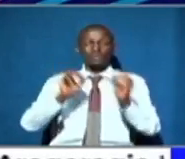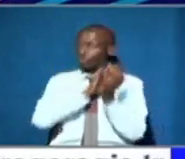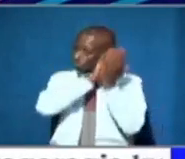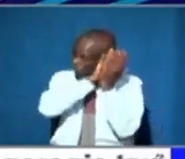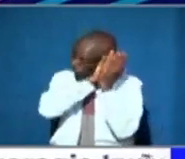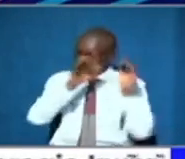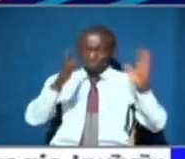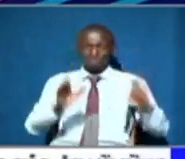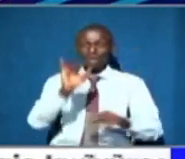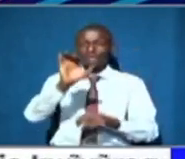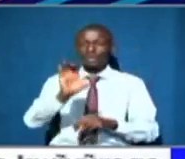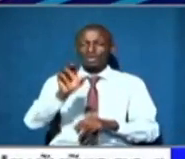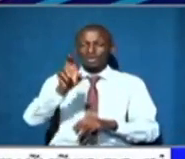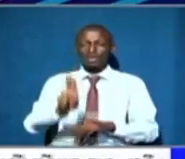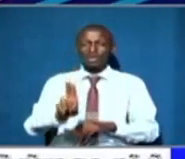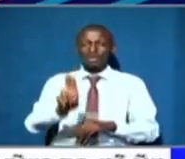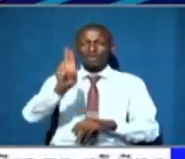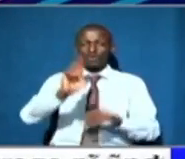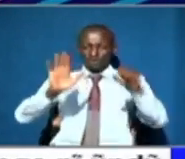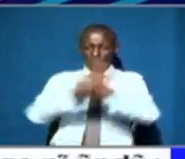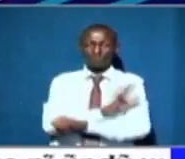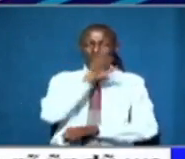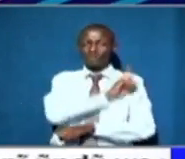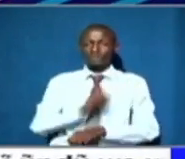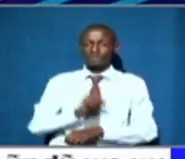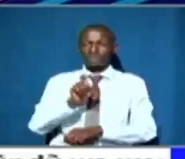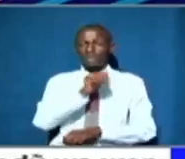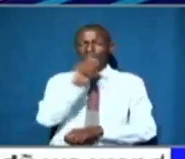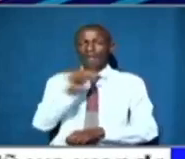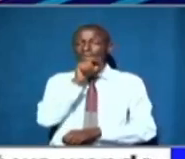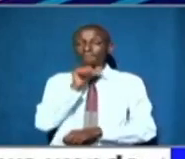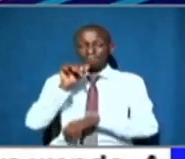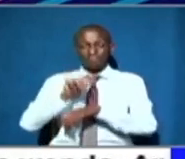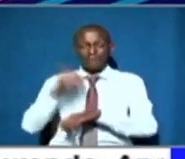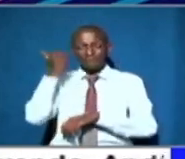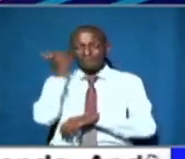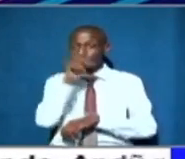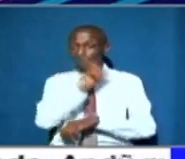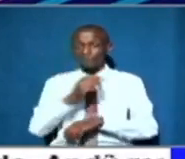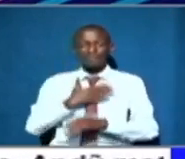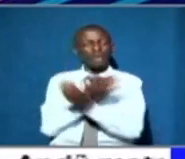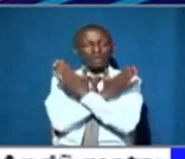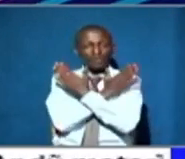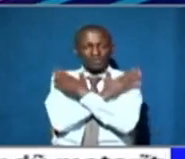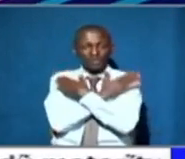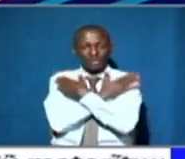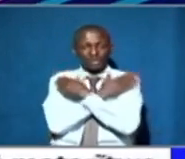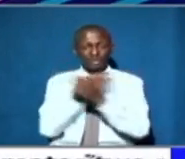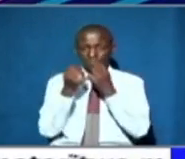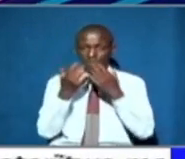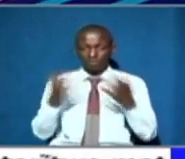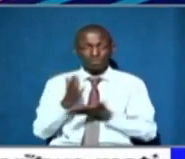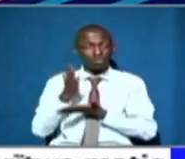dikiriri ICU neji huru niye deyara walidi ye mudhuli umuwe murata wakwa na ndienda